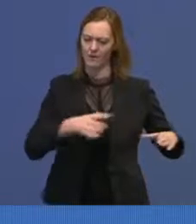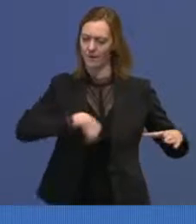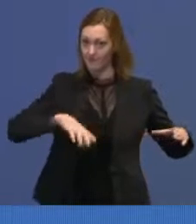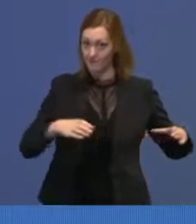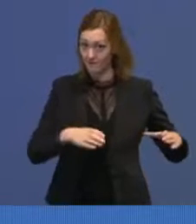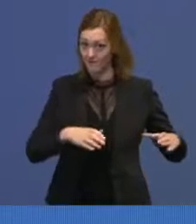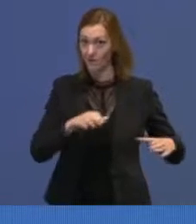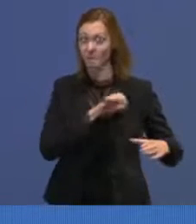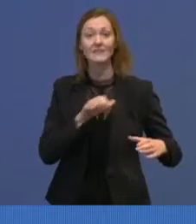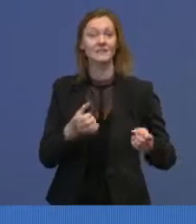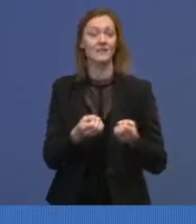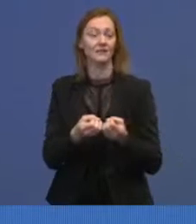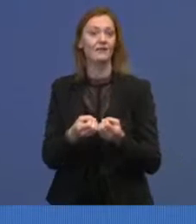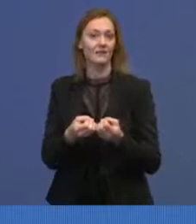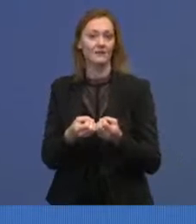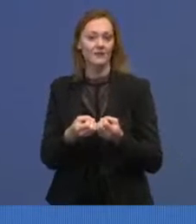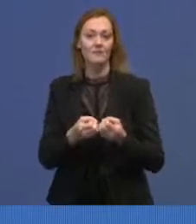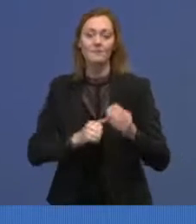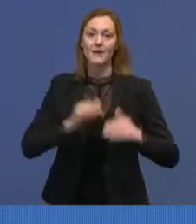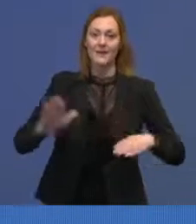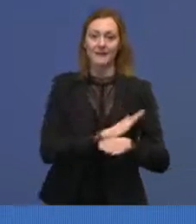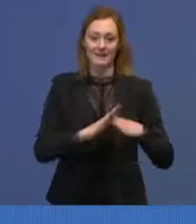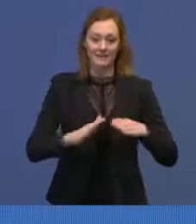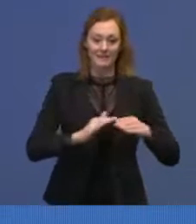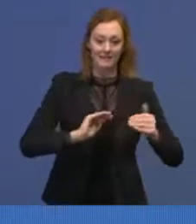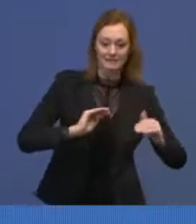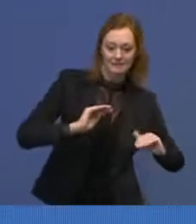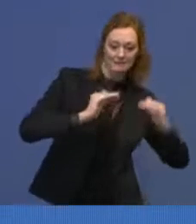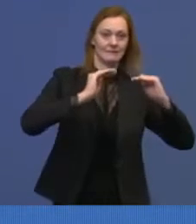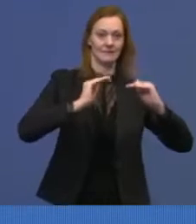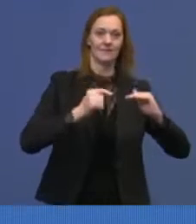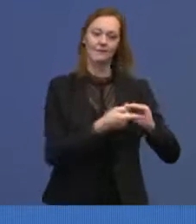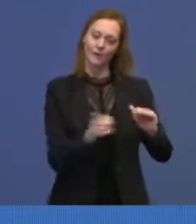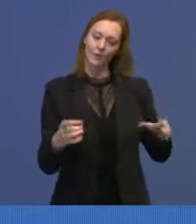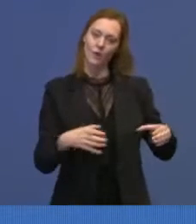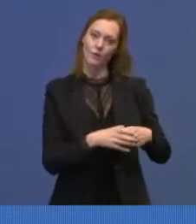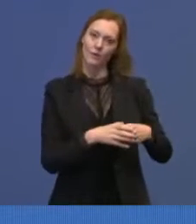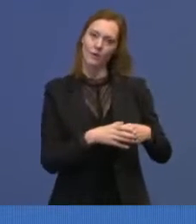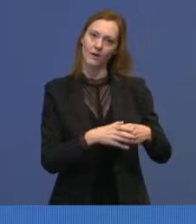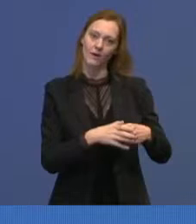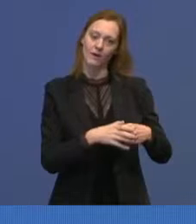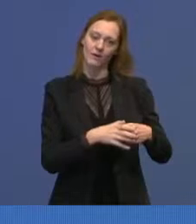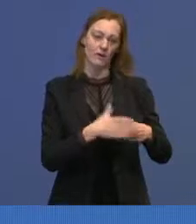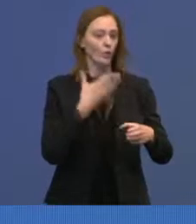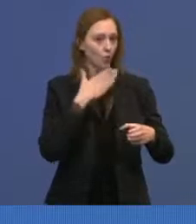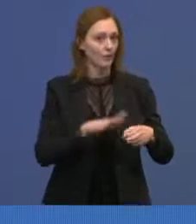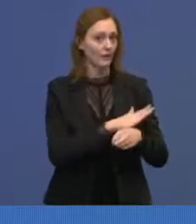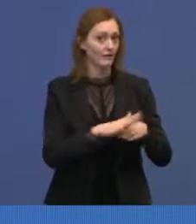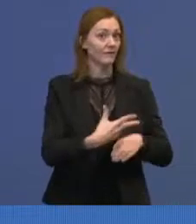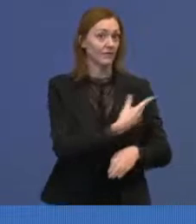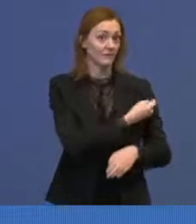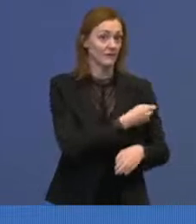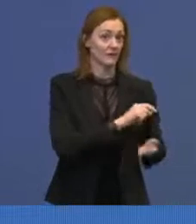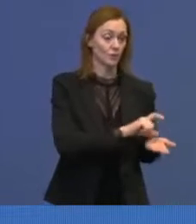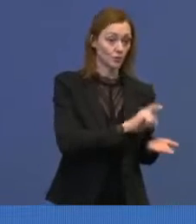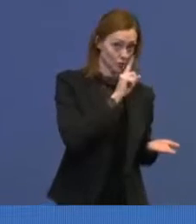haddii la sii kordhiyo qaybta talaalan dadkan oo ah dad si wacan u qaatay irbadihii koowaad iyo tii labaad